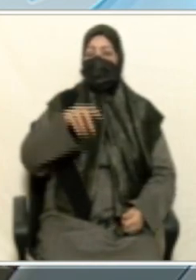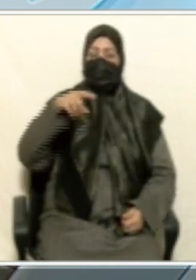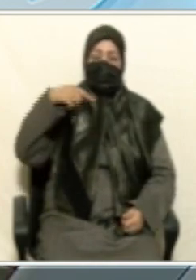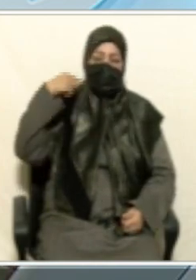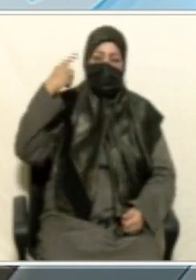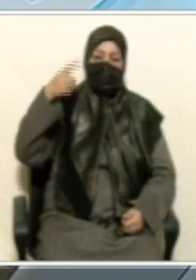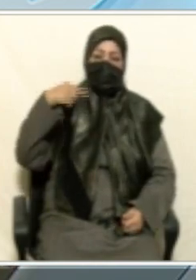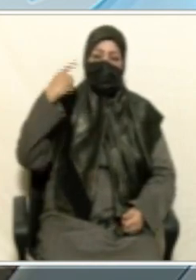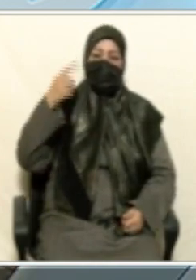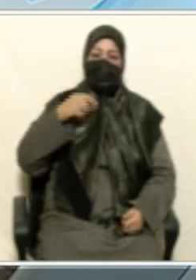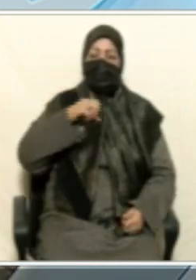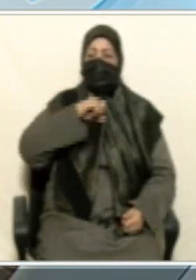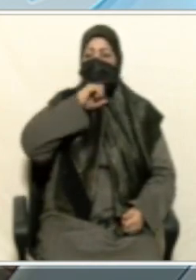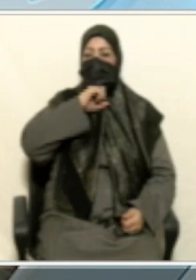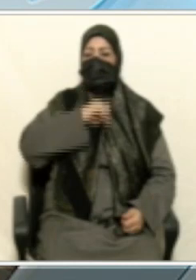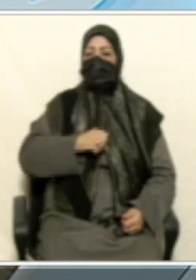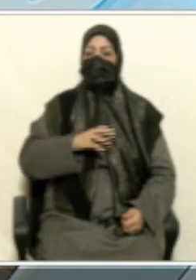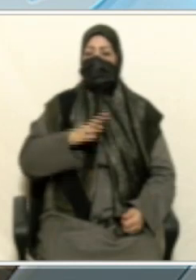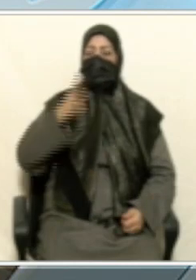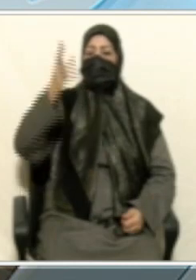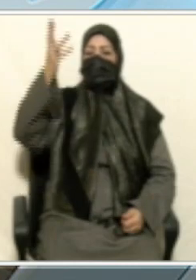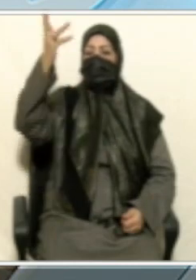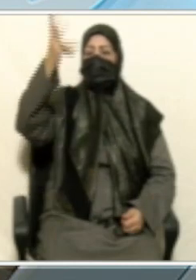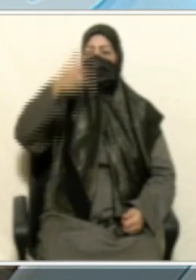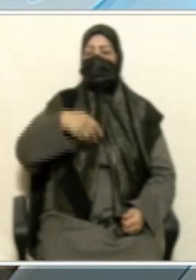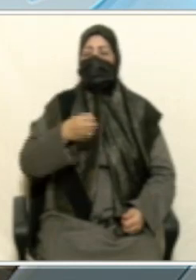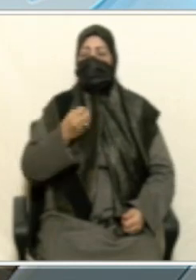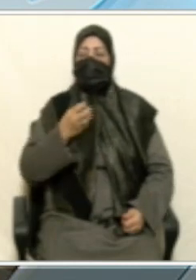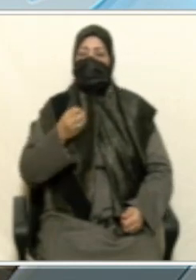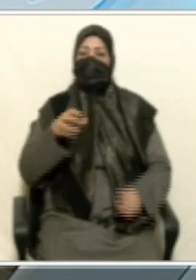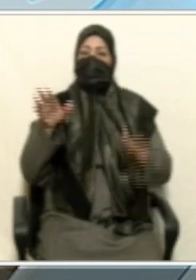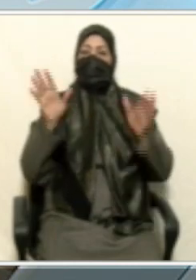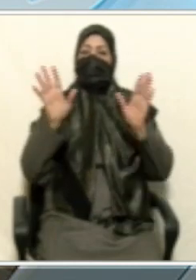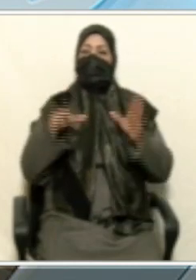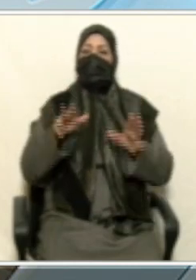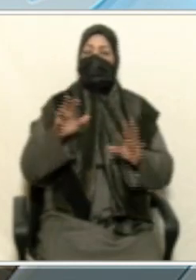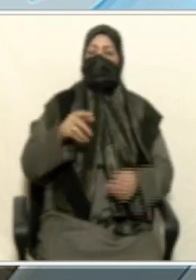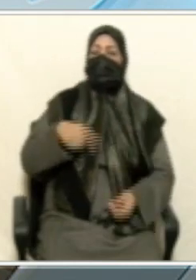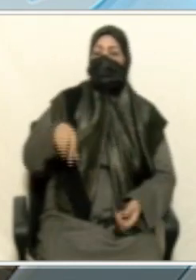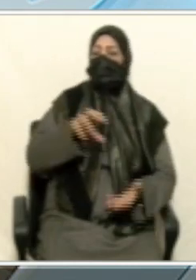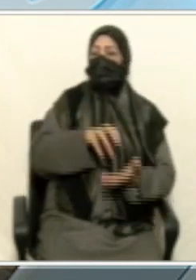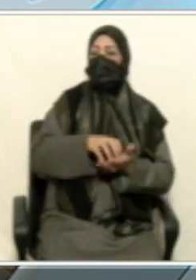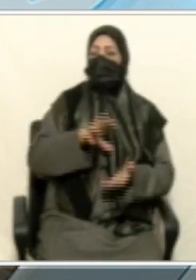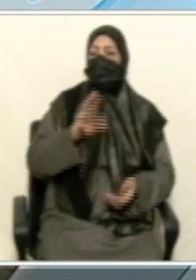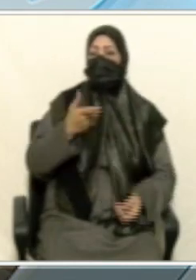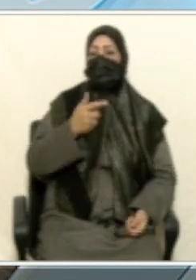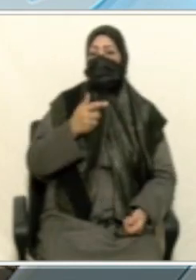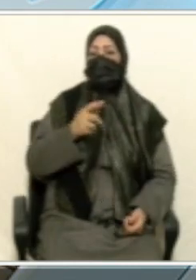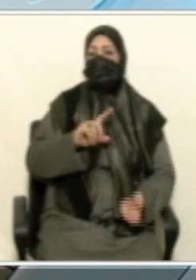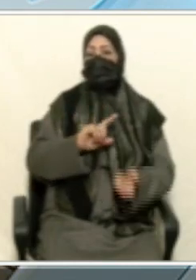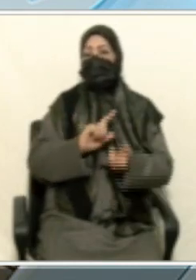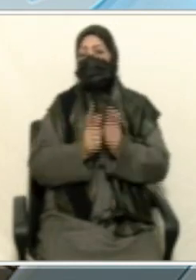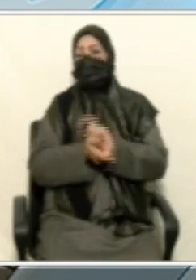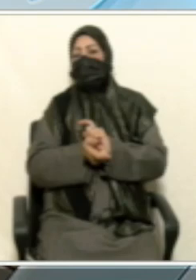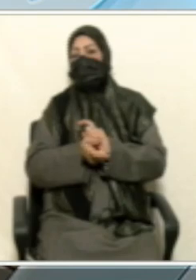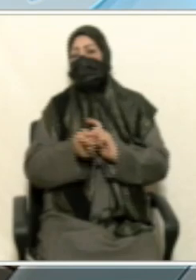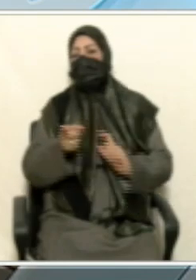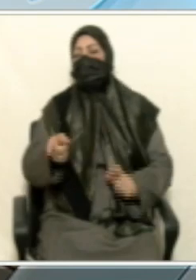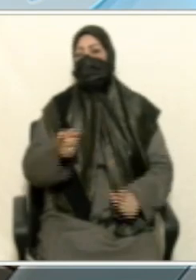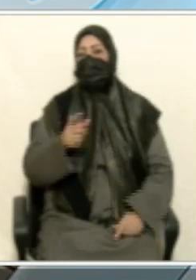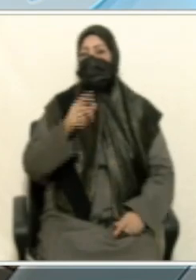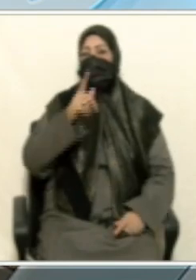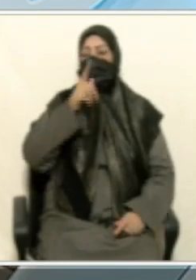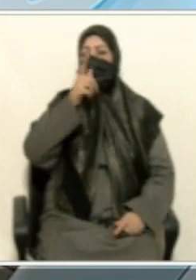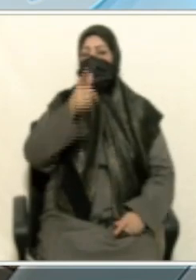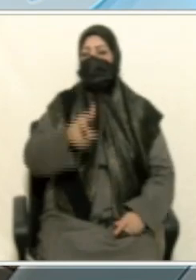شيء أو وحي في هذا على أنه سيغير اسم البلد. قالوا الله ورسوله أعلم. قال أليس هذا بلد